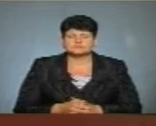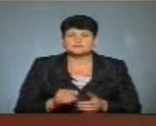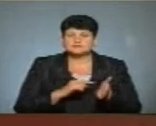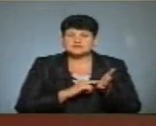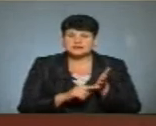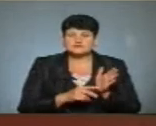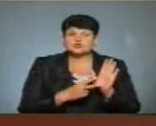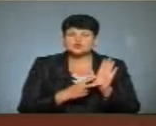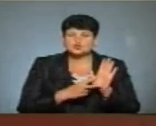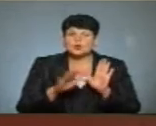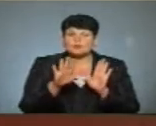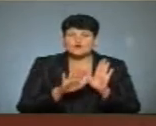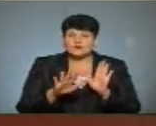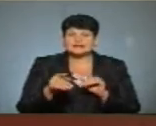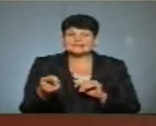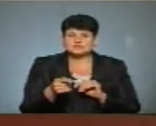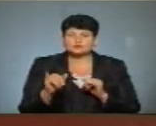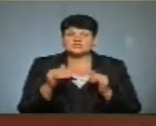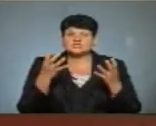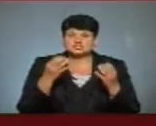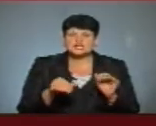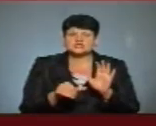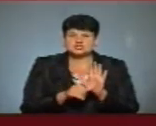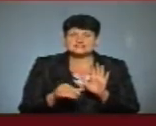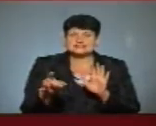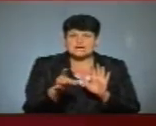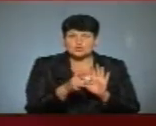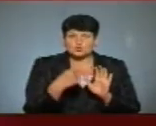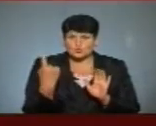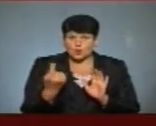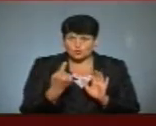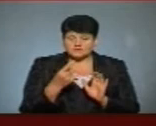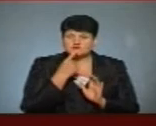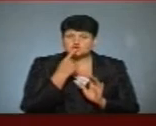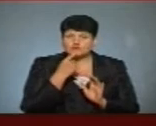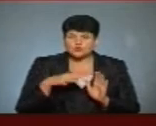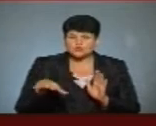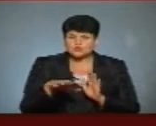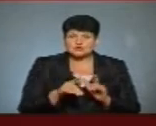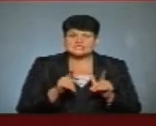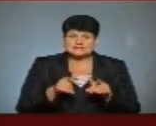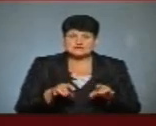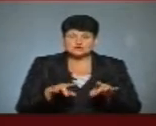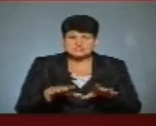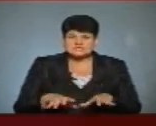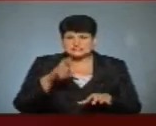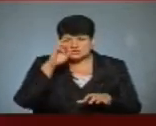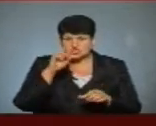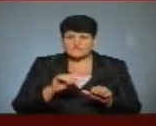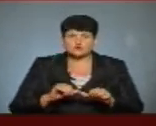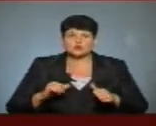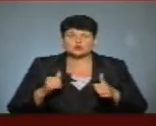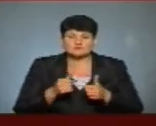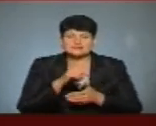Зазначу, від 7 вересня Тернопіль і ще 6 районів області у червоній зоні згідно з рішенням Державної комісії